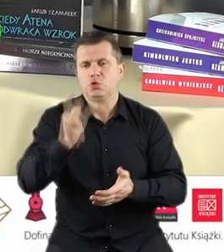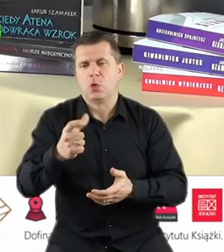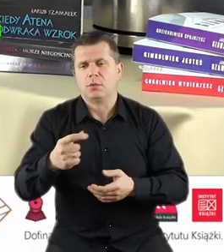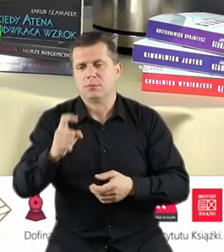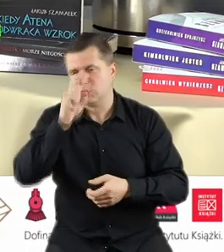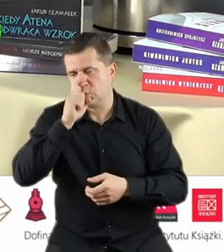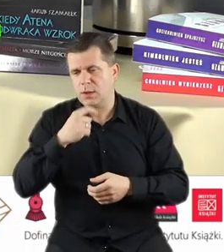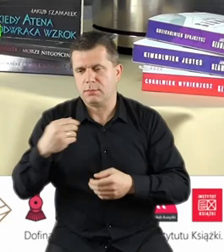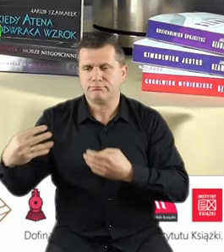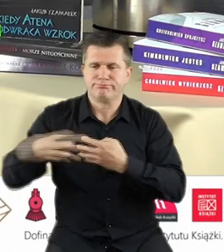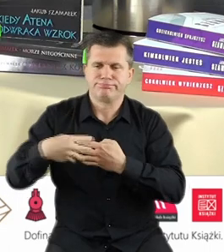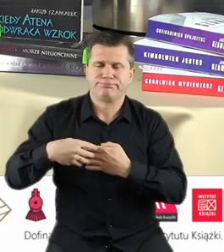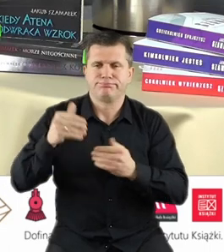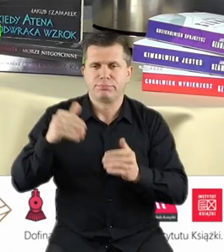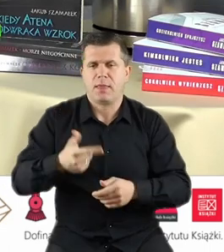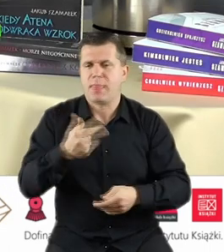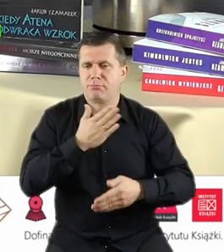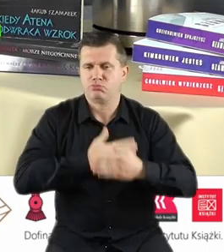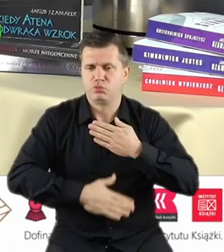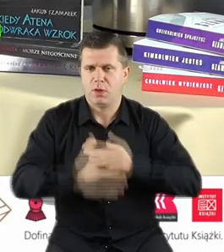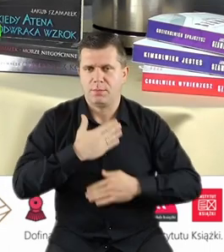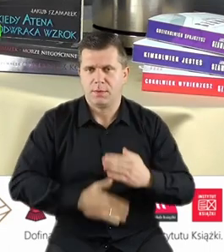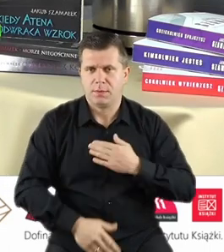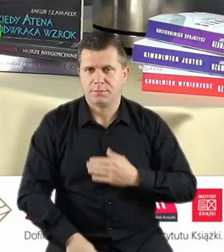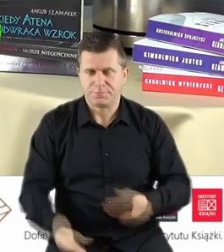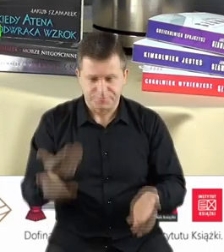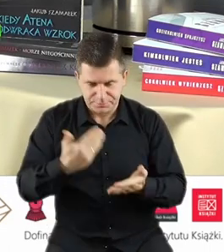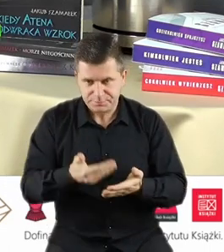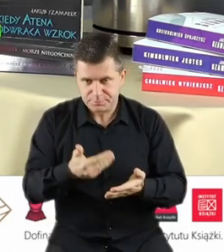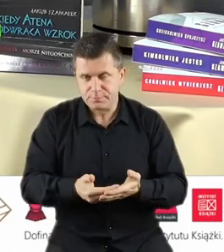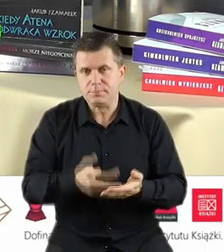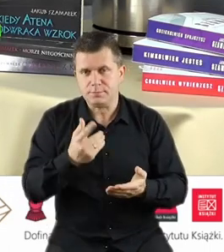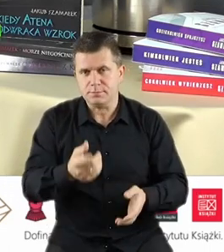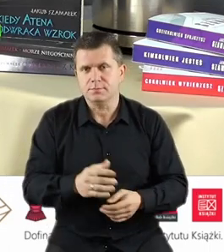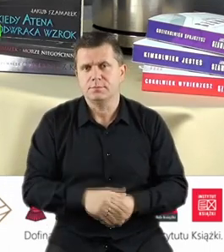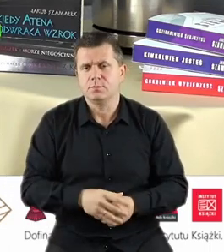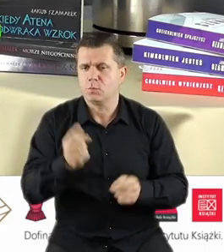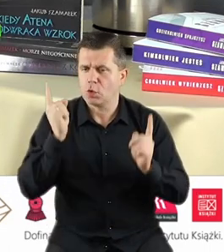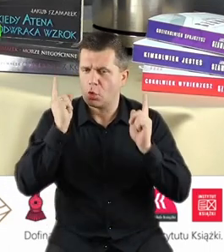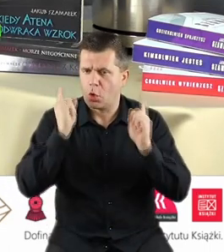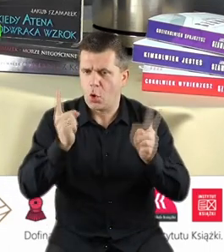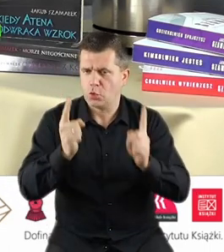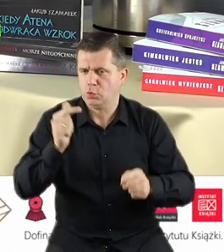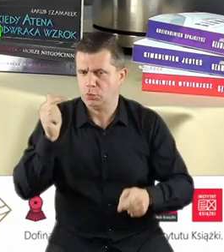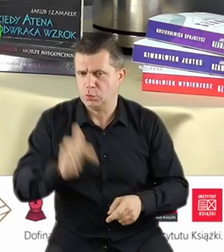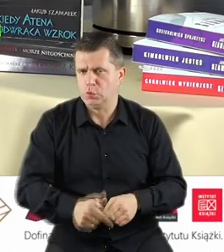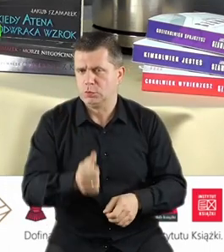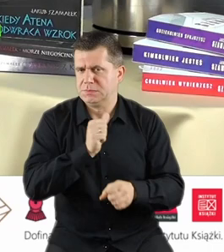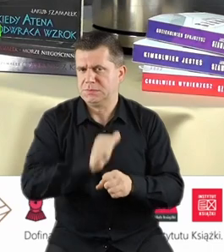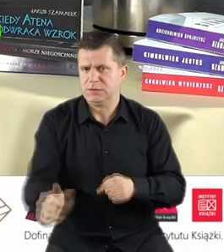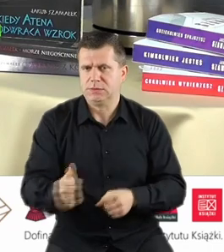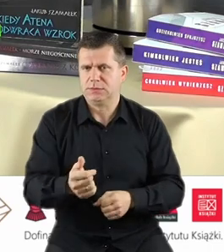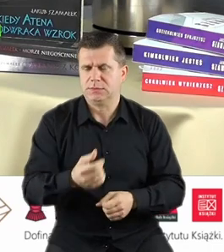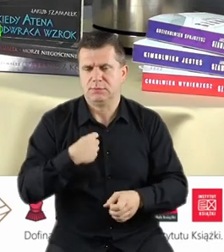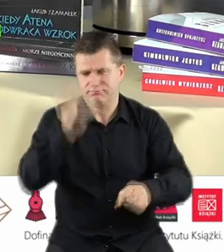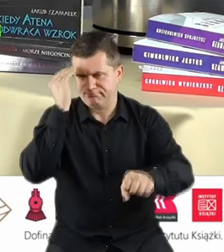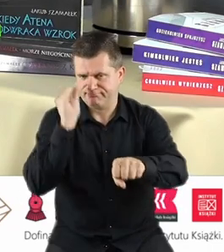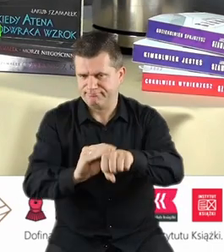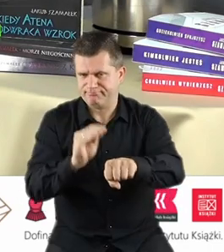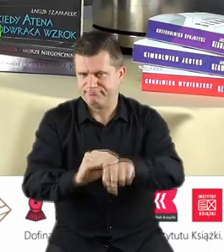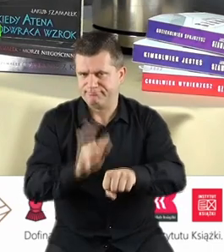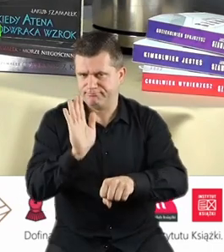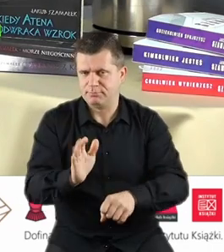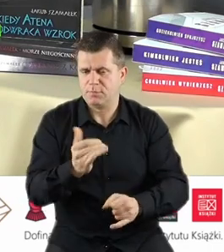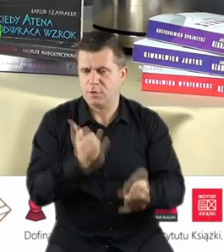spotkać nieprzyjemnego i dlatego taka pewna doza ostrożności jest zalecana. Czyli